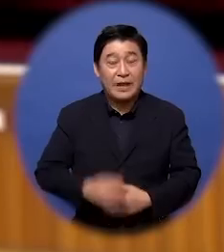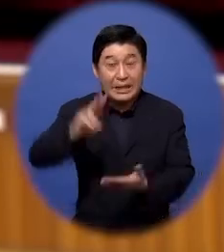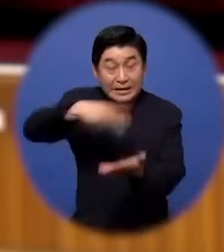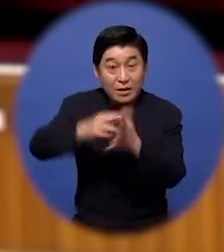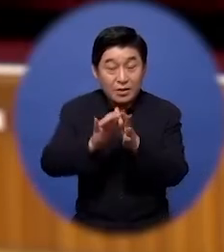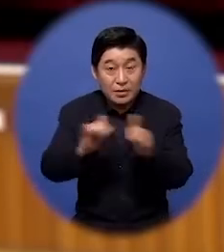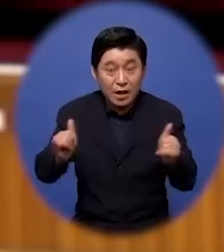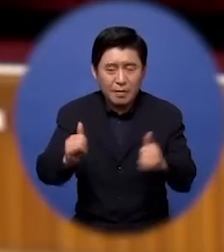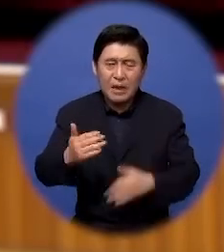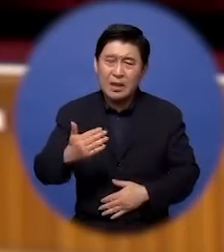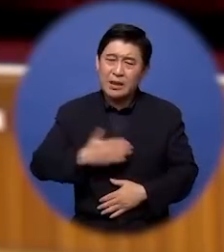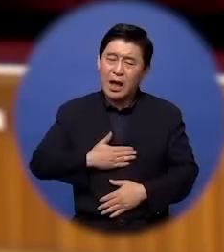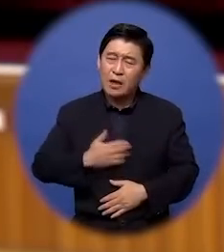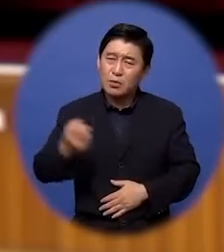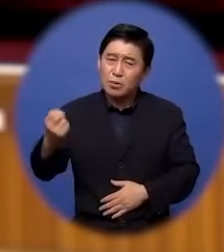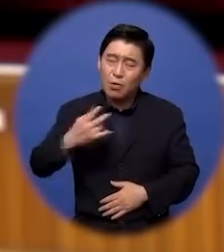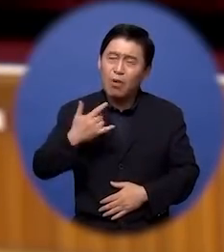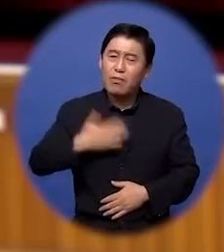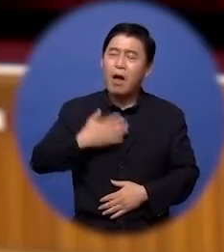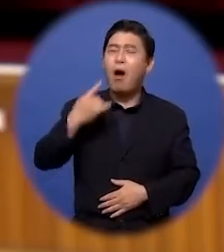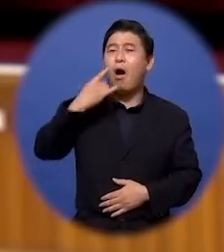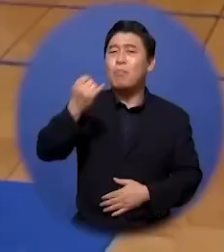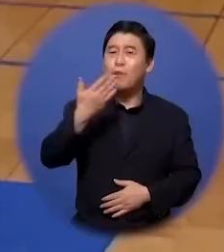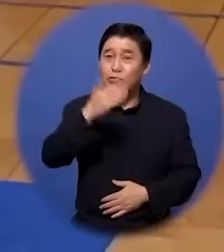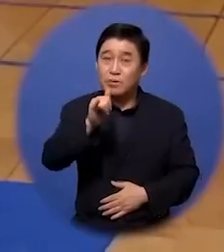쓰러진 사람이 나나 우리 엄마일 수도 있잖아?